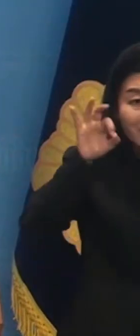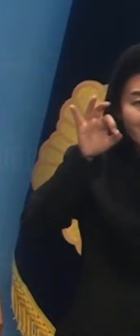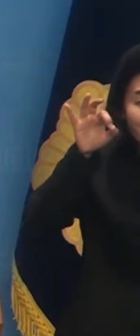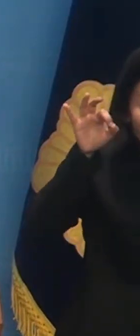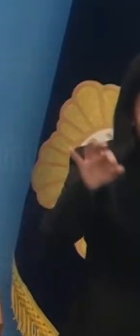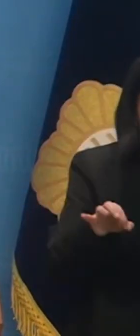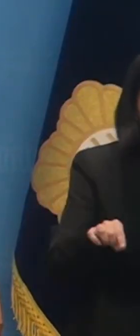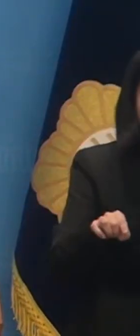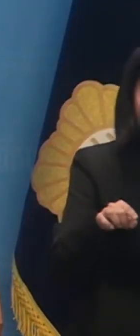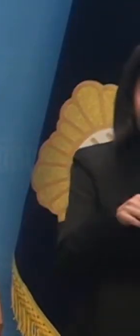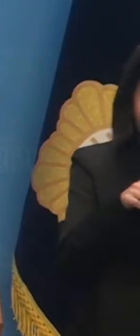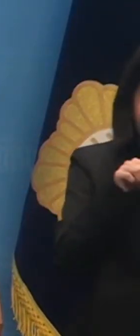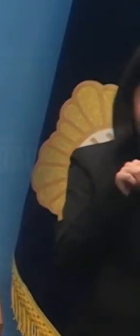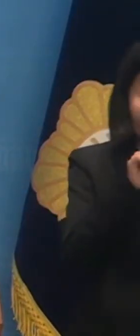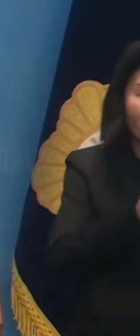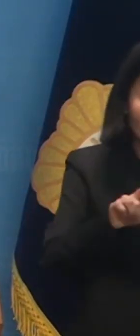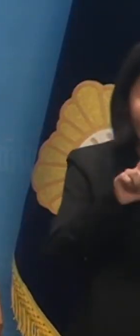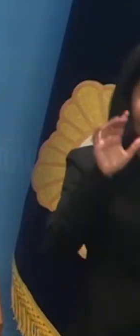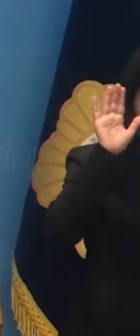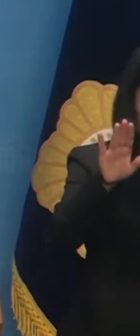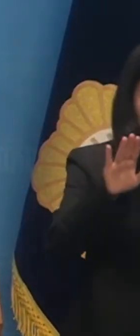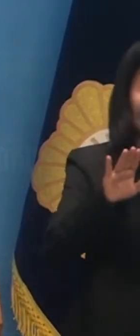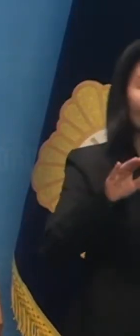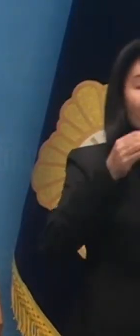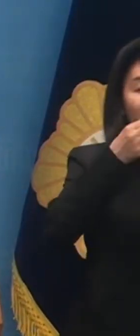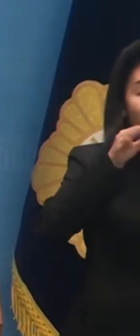금리 인하도 시사한 상황입니다.